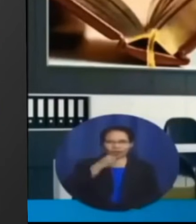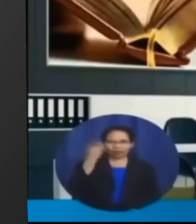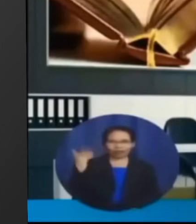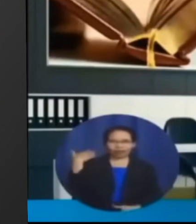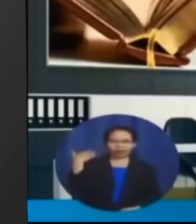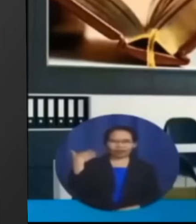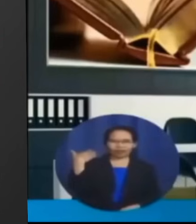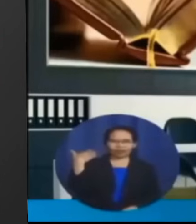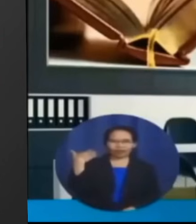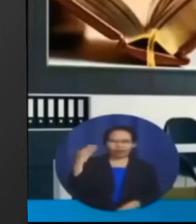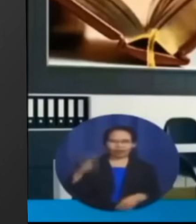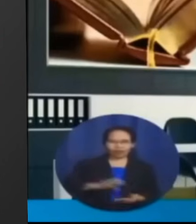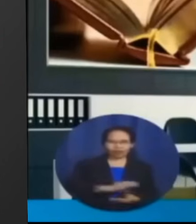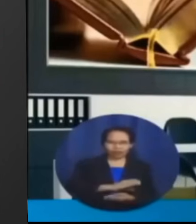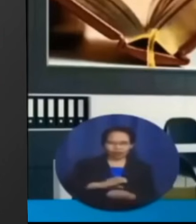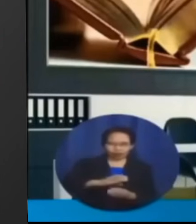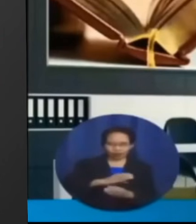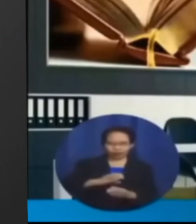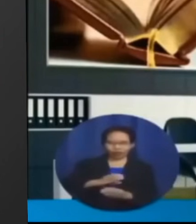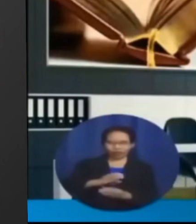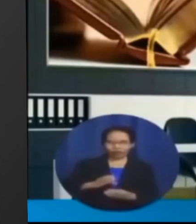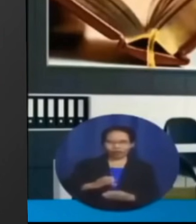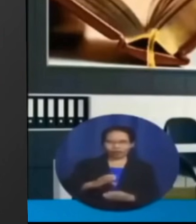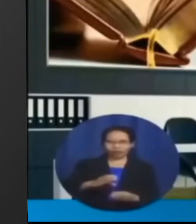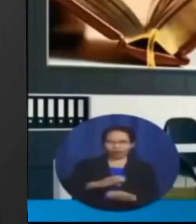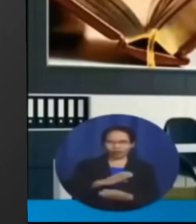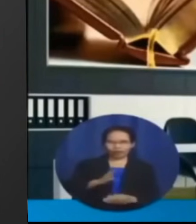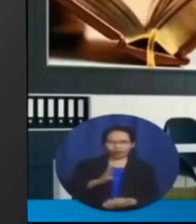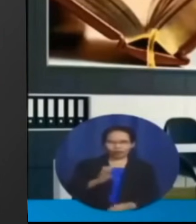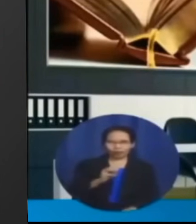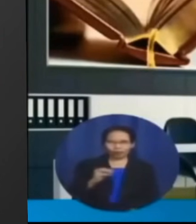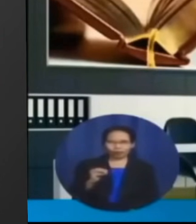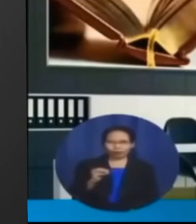araw, yung tsokolate. Ang tawag doon, Choco Bim.